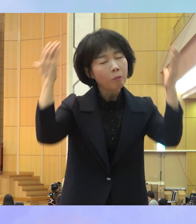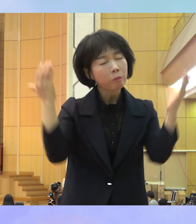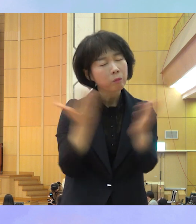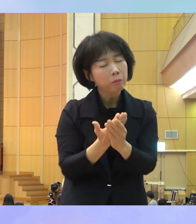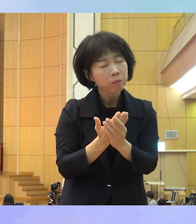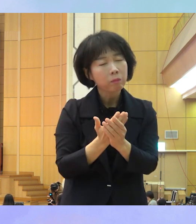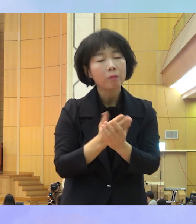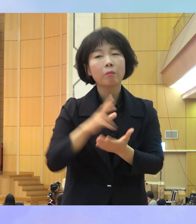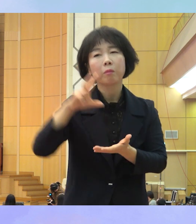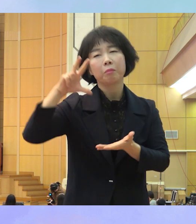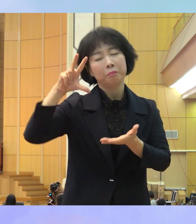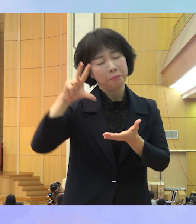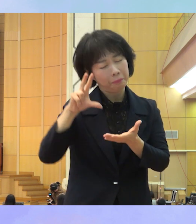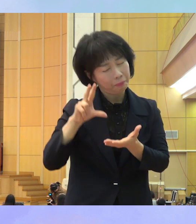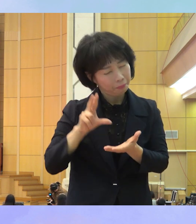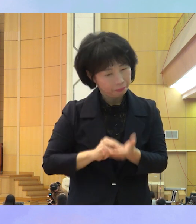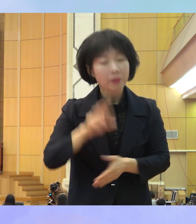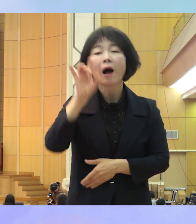모든